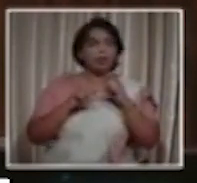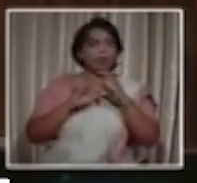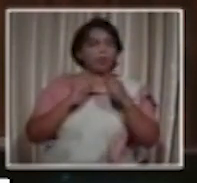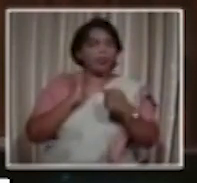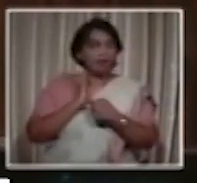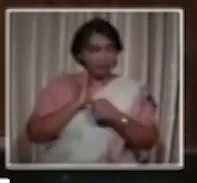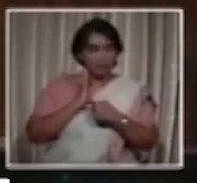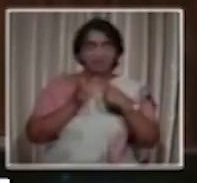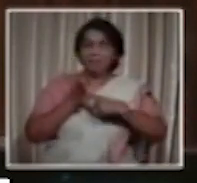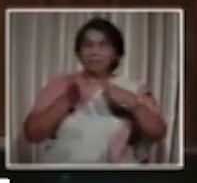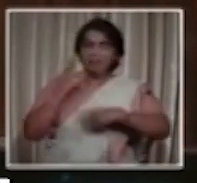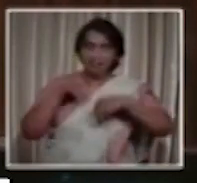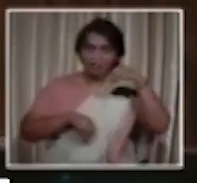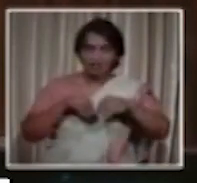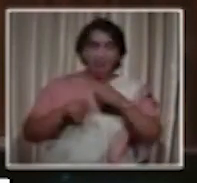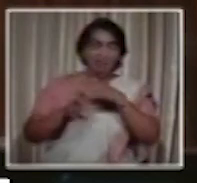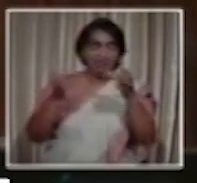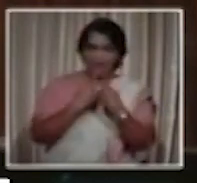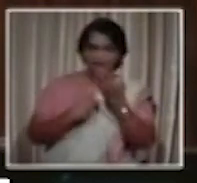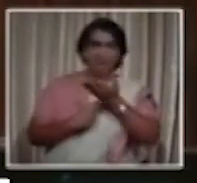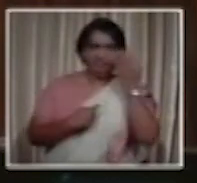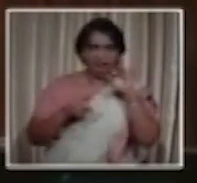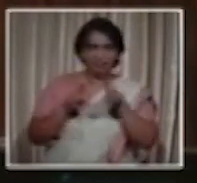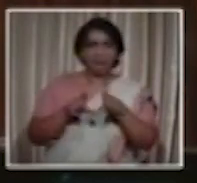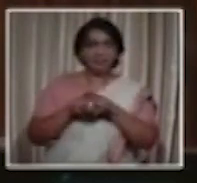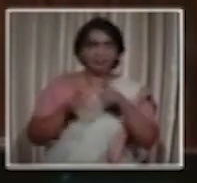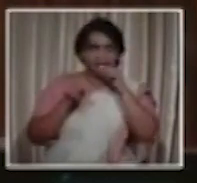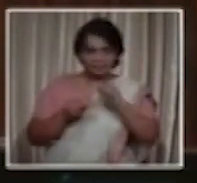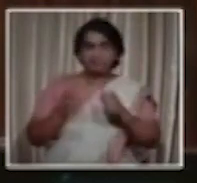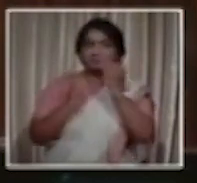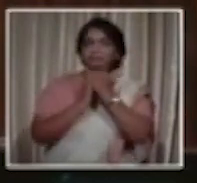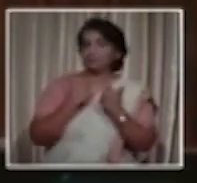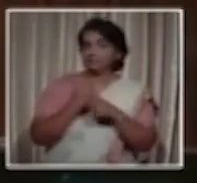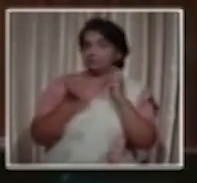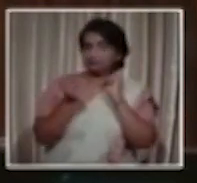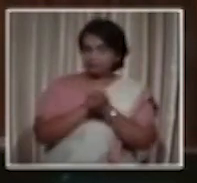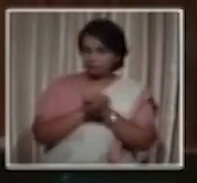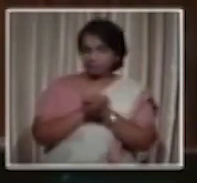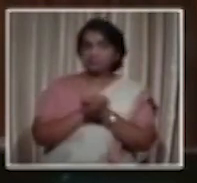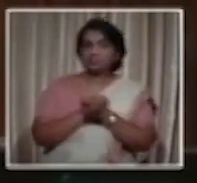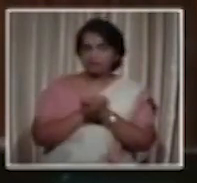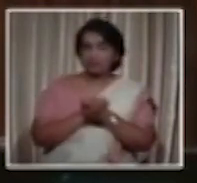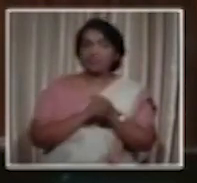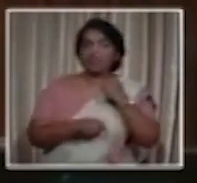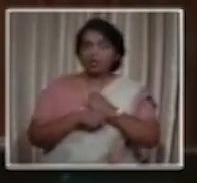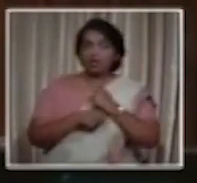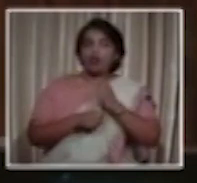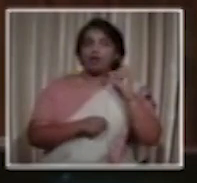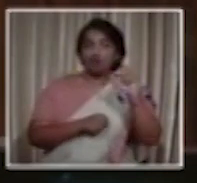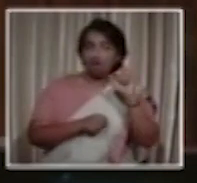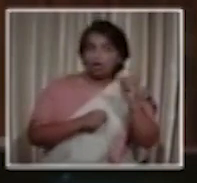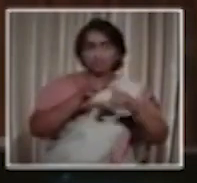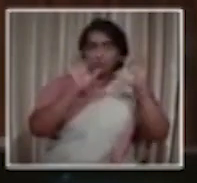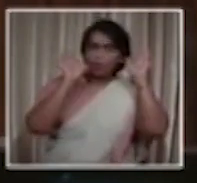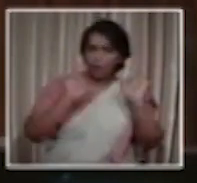විගණකාධිපතිවරයාට දේශපාලන පක්ෂ විගණනය කිරීමට හැකිවන පරිදි අදාළ සංශෝධන සිදු කිරීම රාජ්‍ය කොන්ත්‍රාත් සඳහා ලංසු